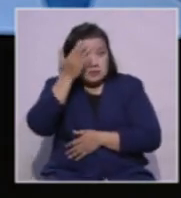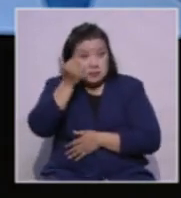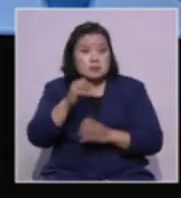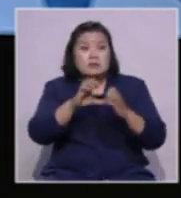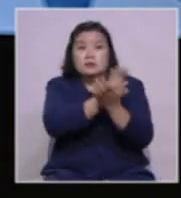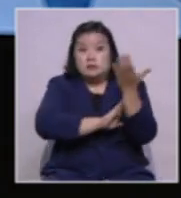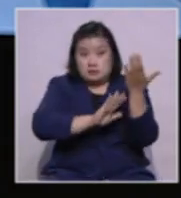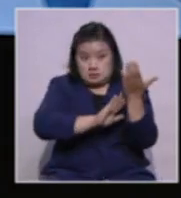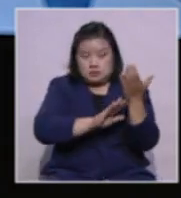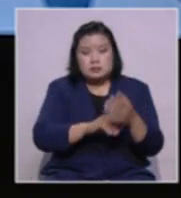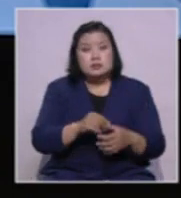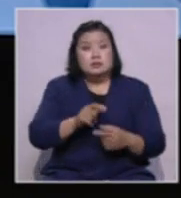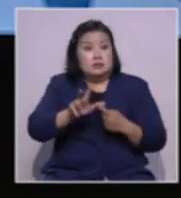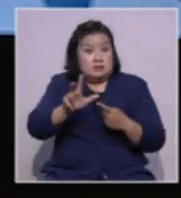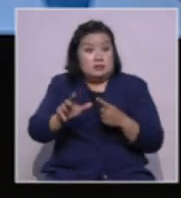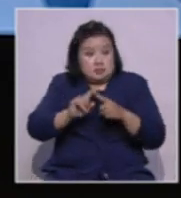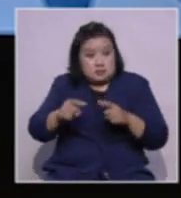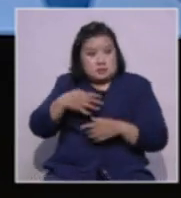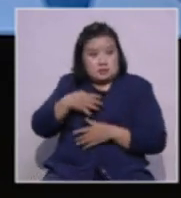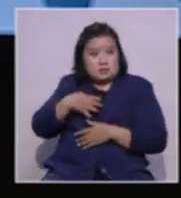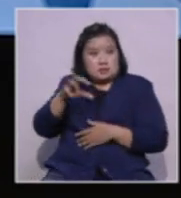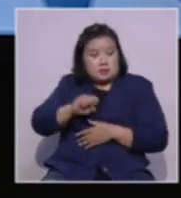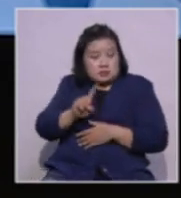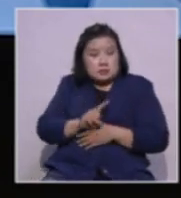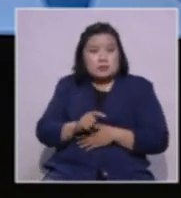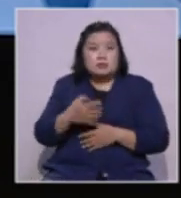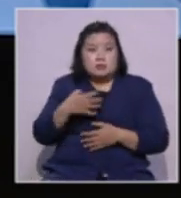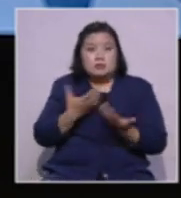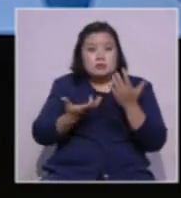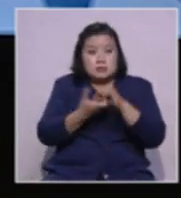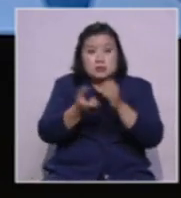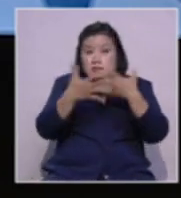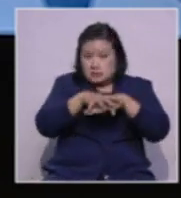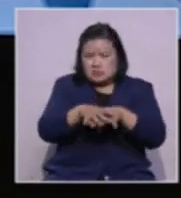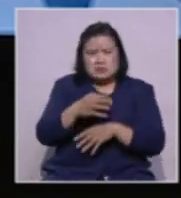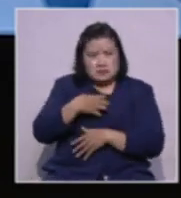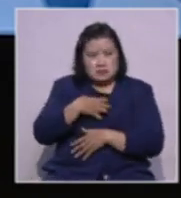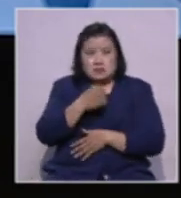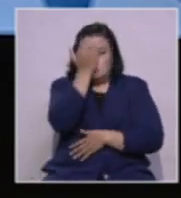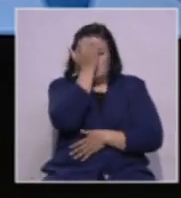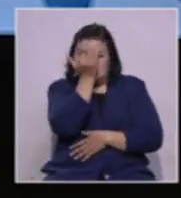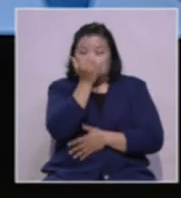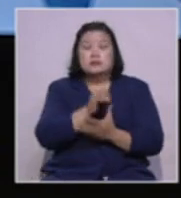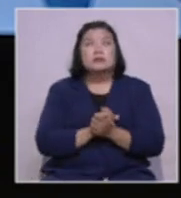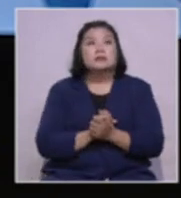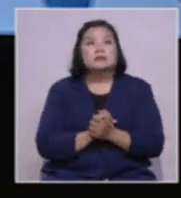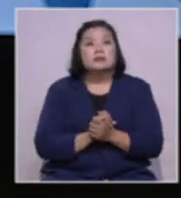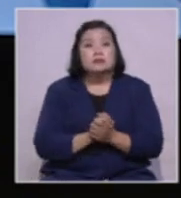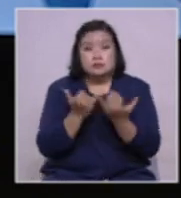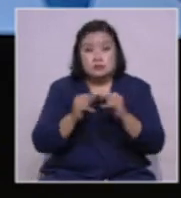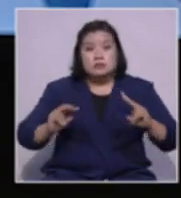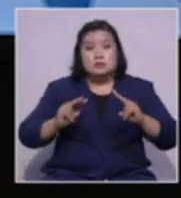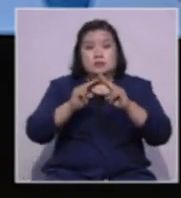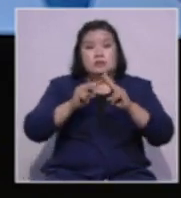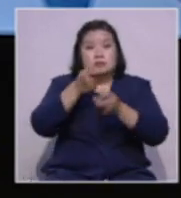ครับแต่ว่าพยายามจะผลักดันเรื่อง power เรื่อง profit sharing นะคร ับ เพราะฉะนั้นผมว่าตอนนี้ประเด็นสำคัญคือจะนโยบายกระทรวงเกษตรจะเดินหน้า